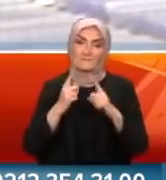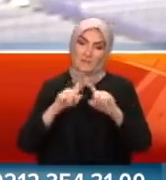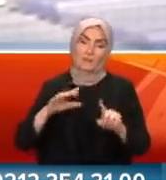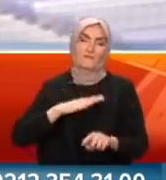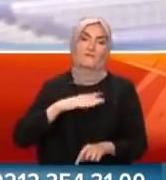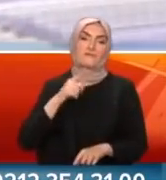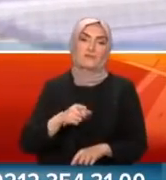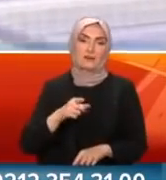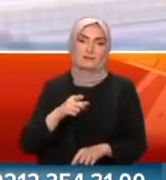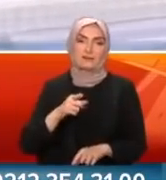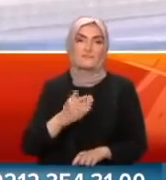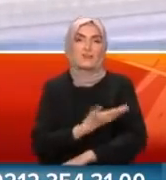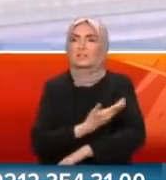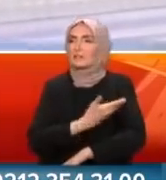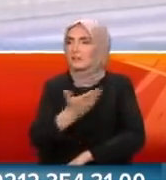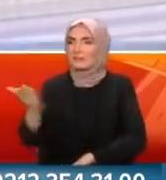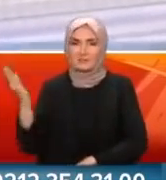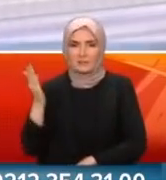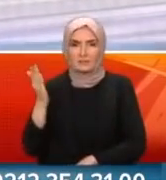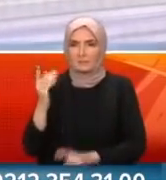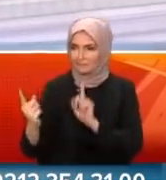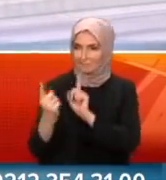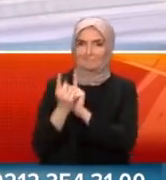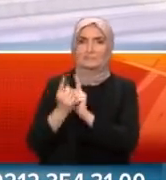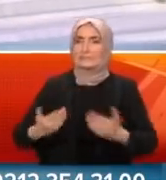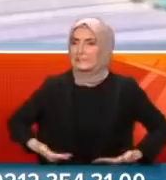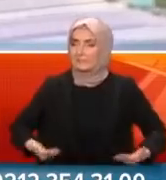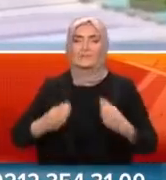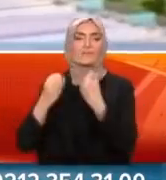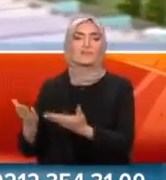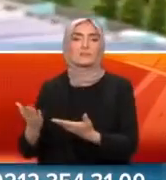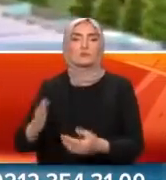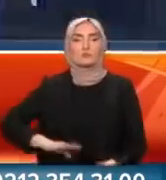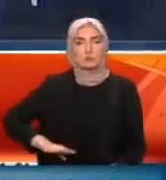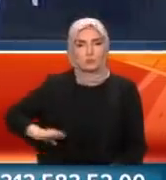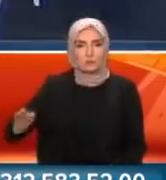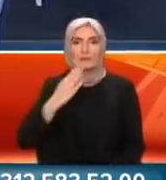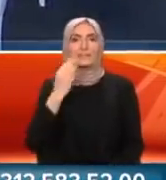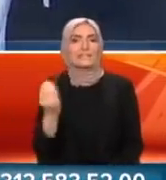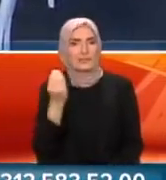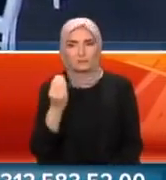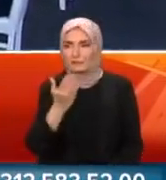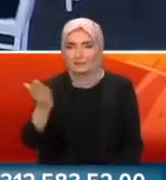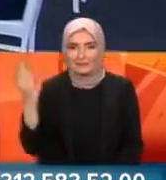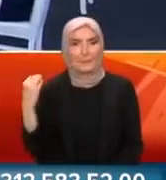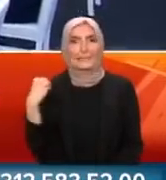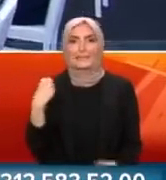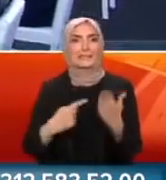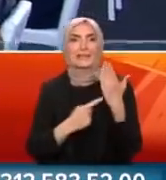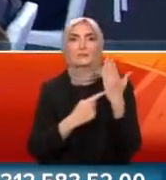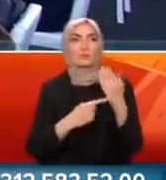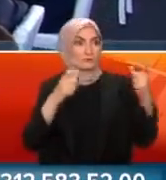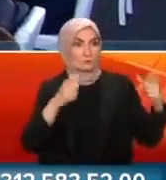verecek Çocuklar ve gençler en yeni teknolojilerle burada tanışacak Tüm bunları